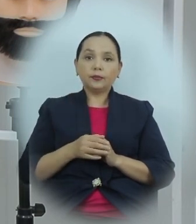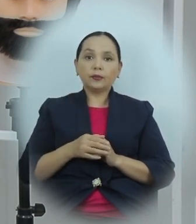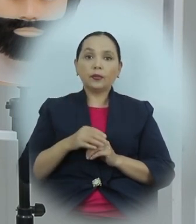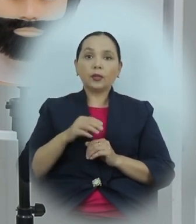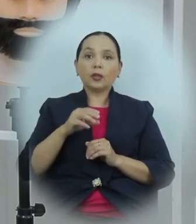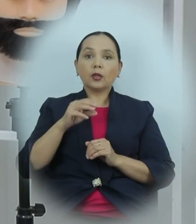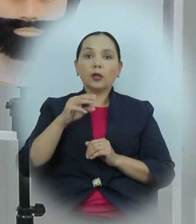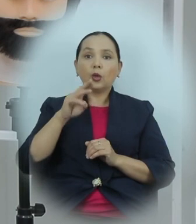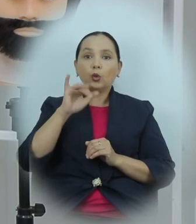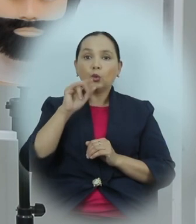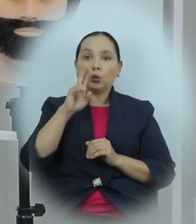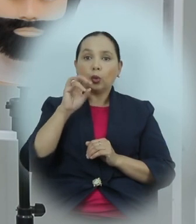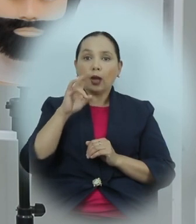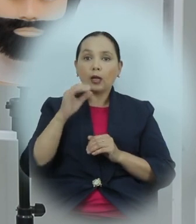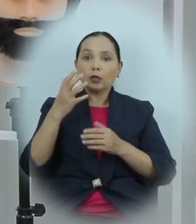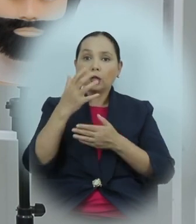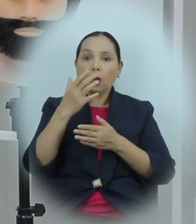tuklarini olib qo'yish